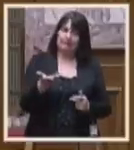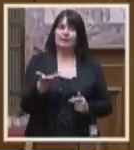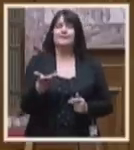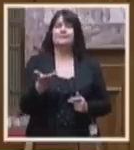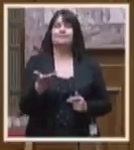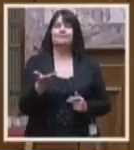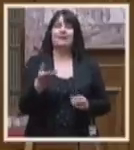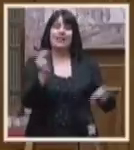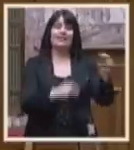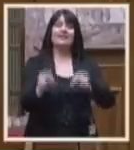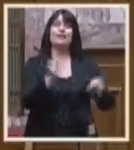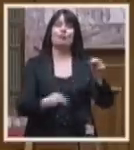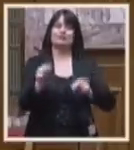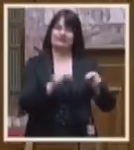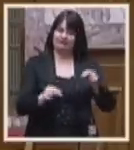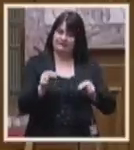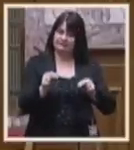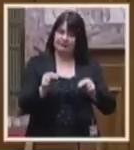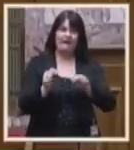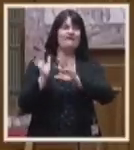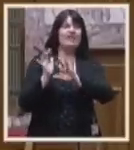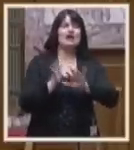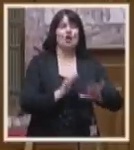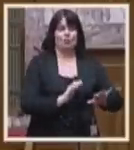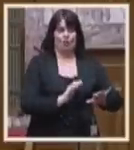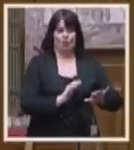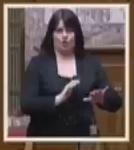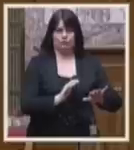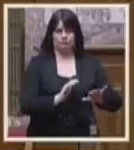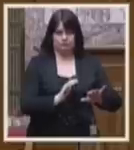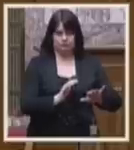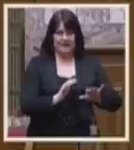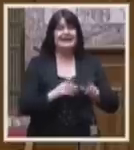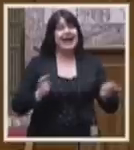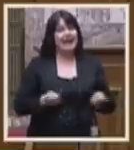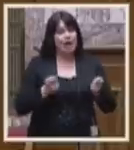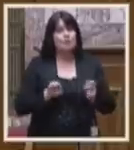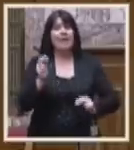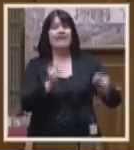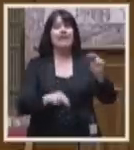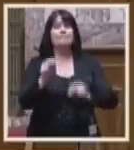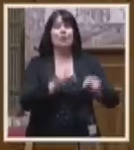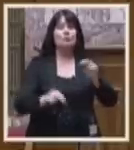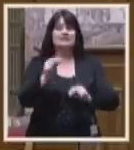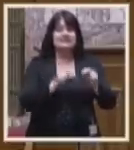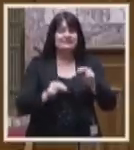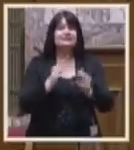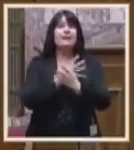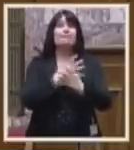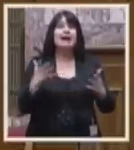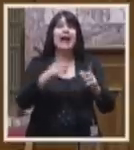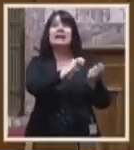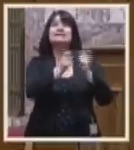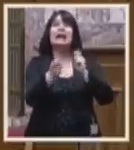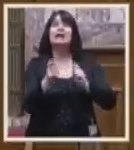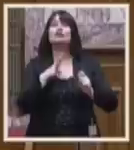σε δημοψήφισμα, δηλαδή το φθινόπωρο. Το φθινόπωρο να πάμε σε δημοψήφισμα για τις μεγάλες αλλαγές